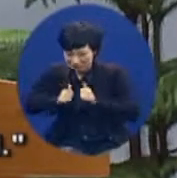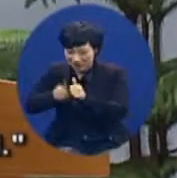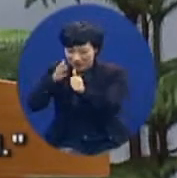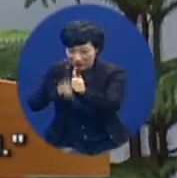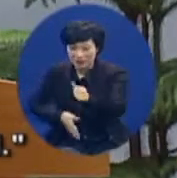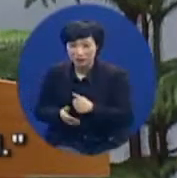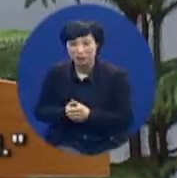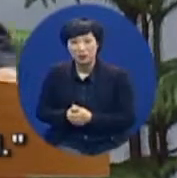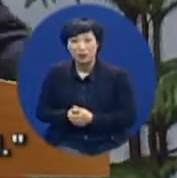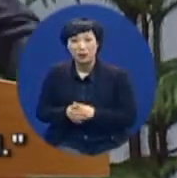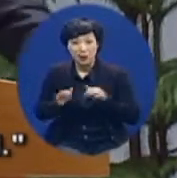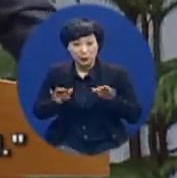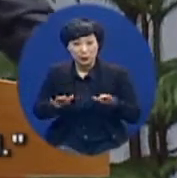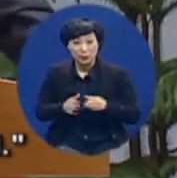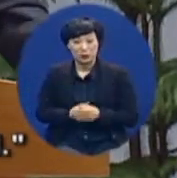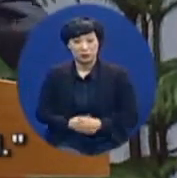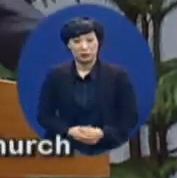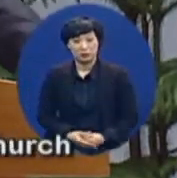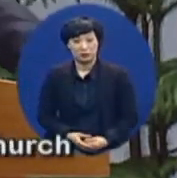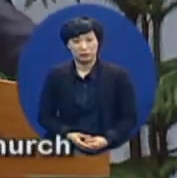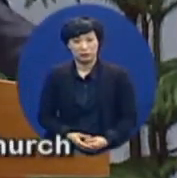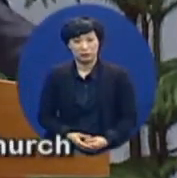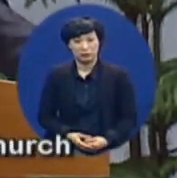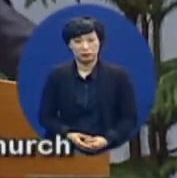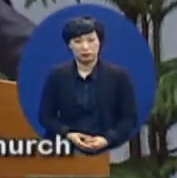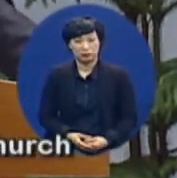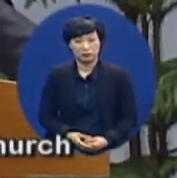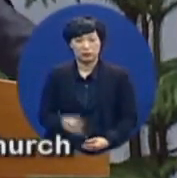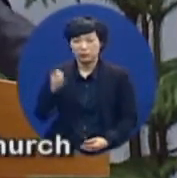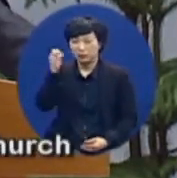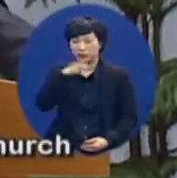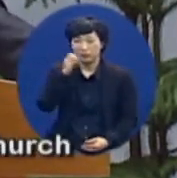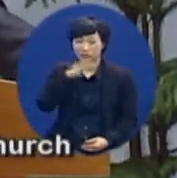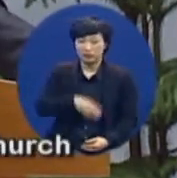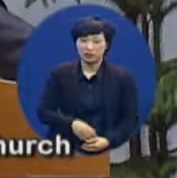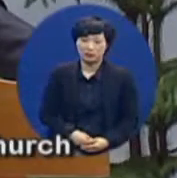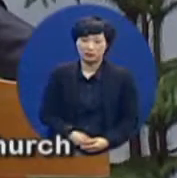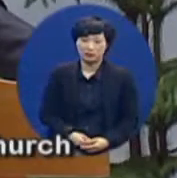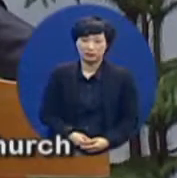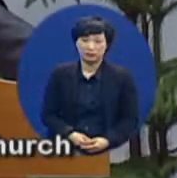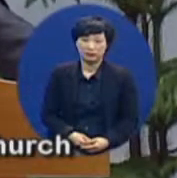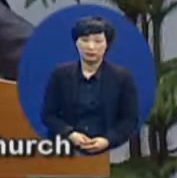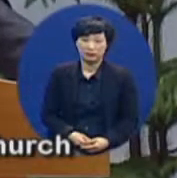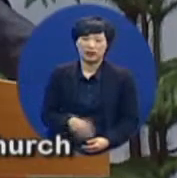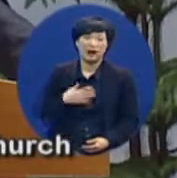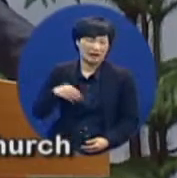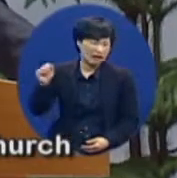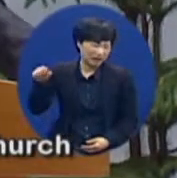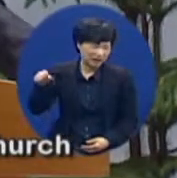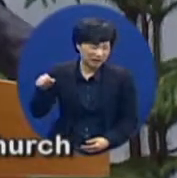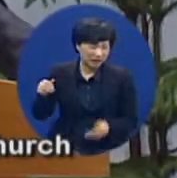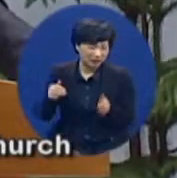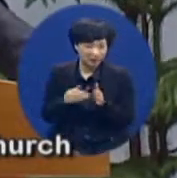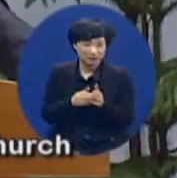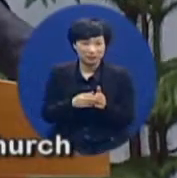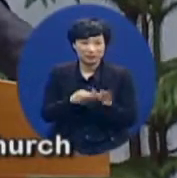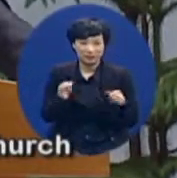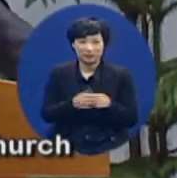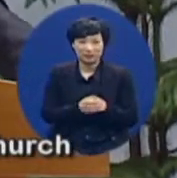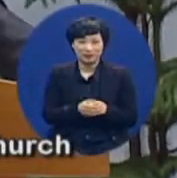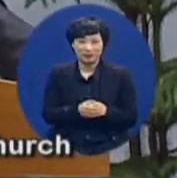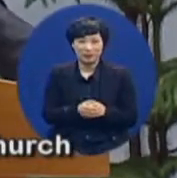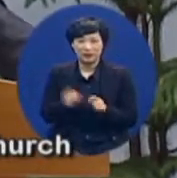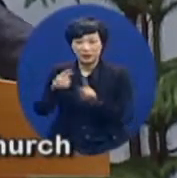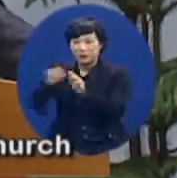잘하세요 그러면 적당히 방탕하며 그저 방종하는